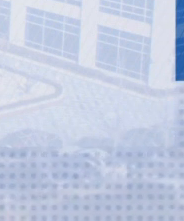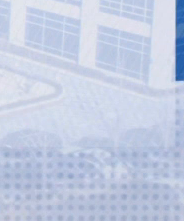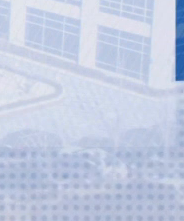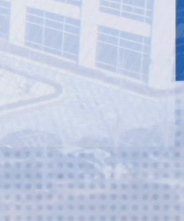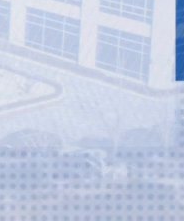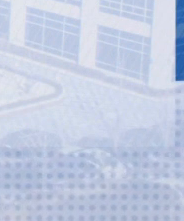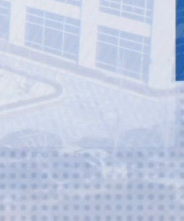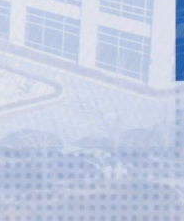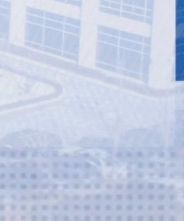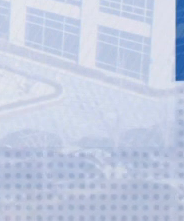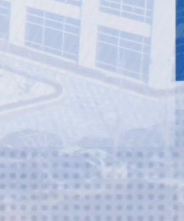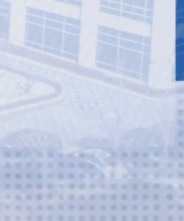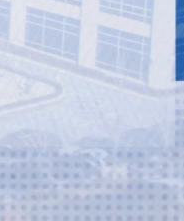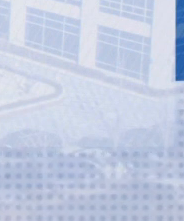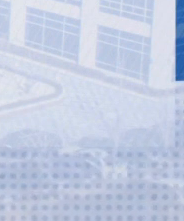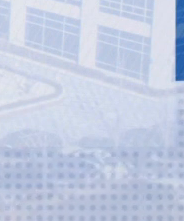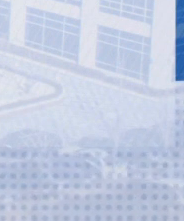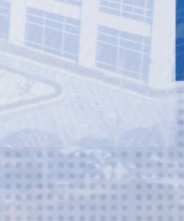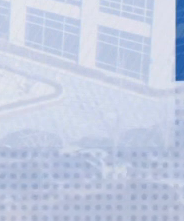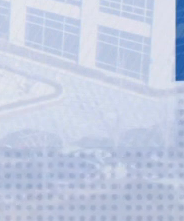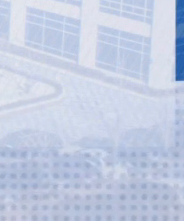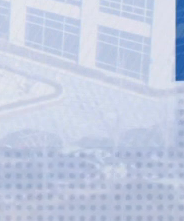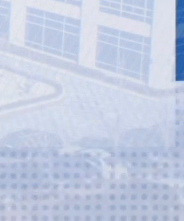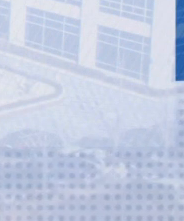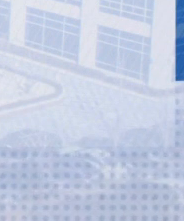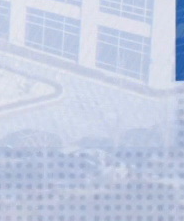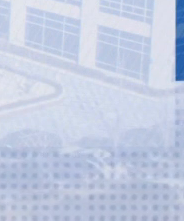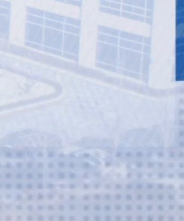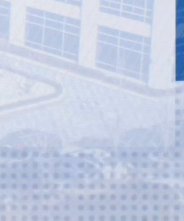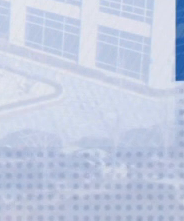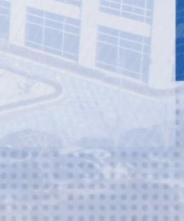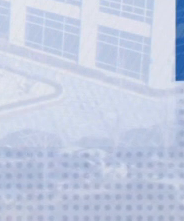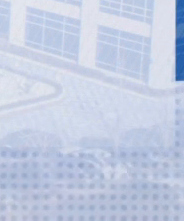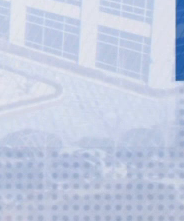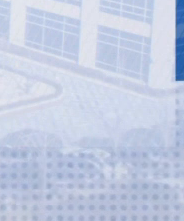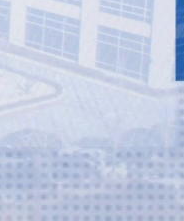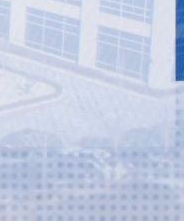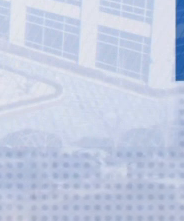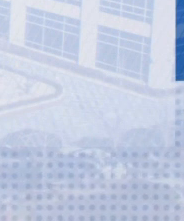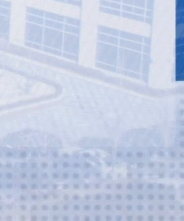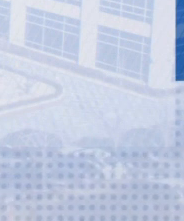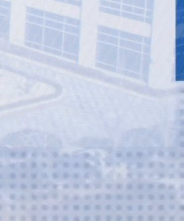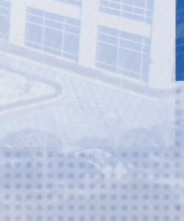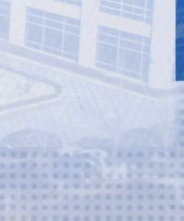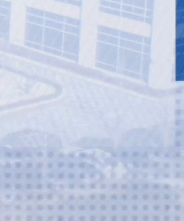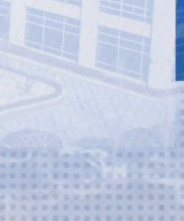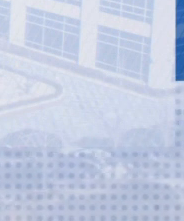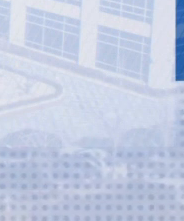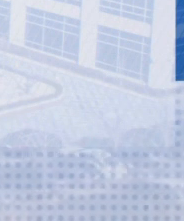있습니다. 관심 있는 분들의 많은 참여 바랍니다. 2회 우리 학교 최고 밥상